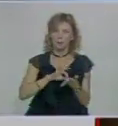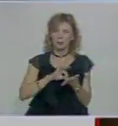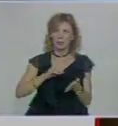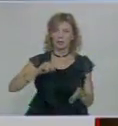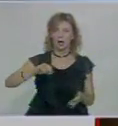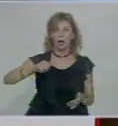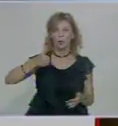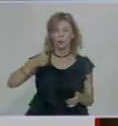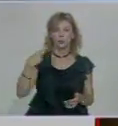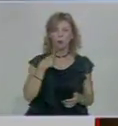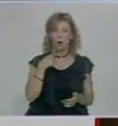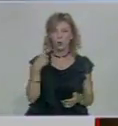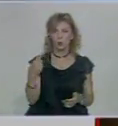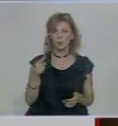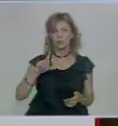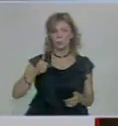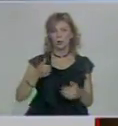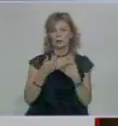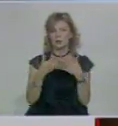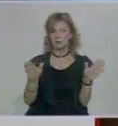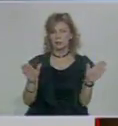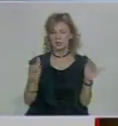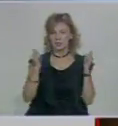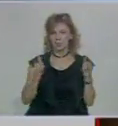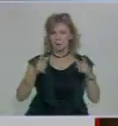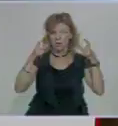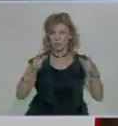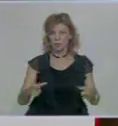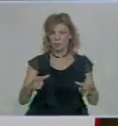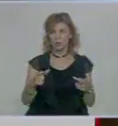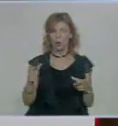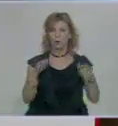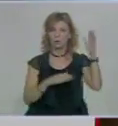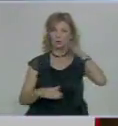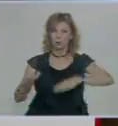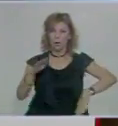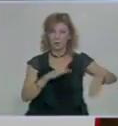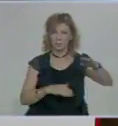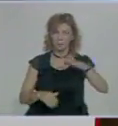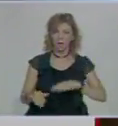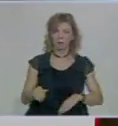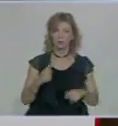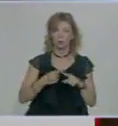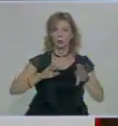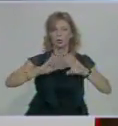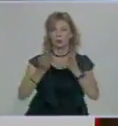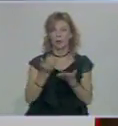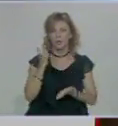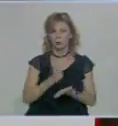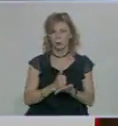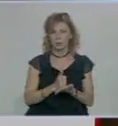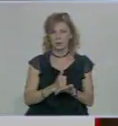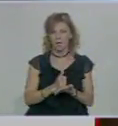o dată realistă de inaugurarea acestui water park cu autorizațiile pe care are nevoie, cu recepția,